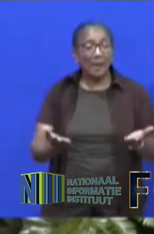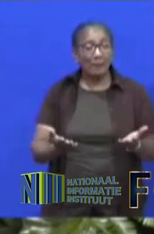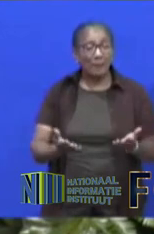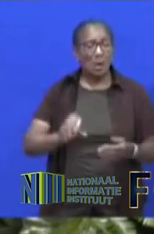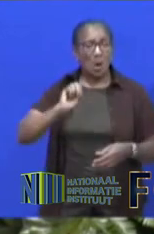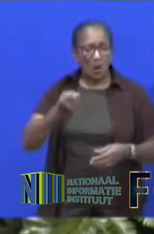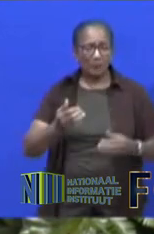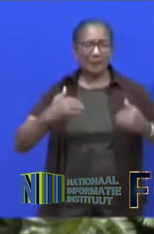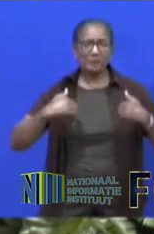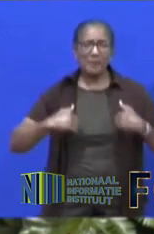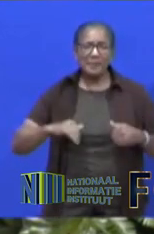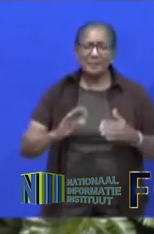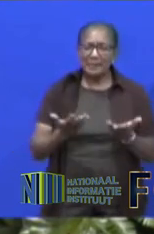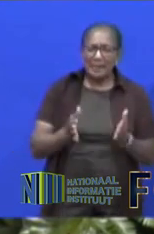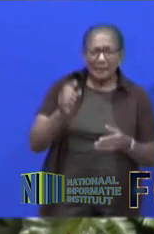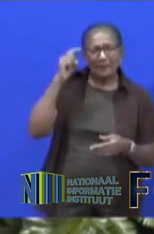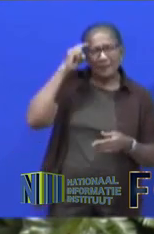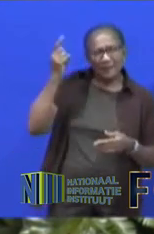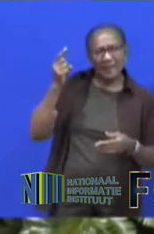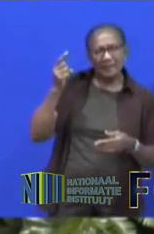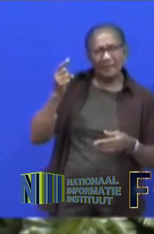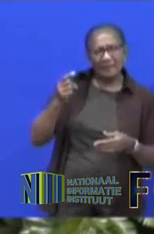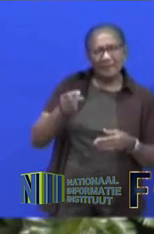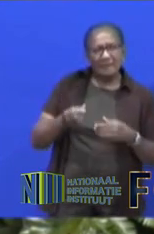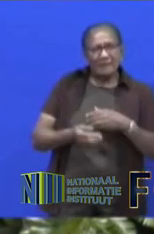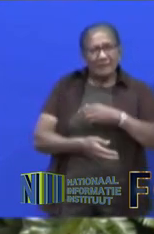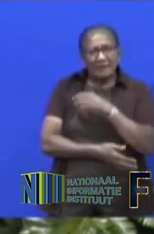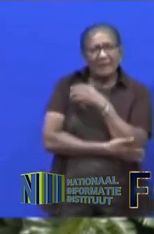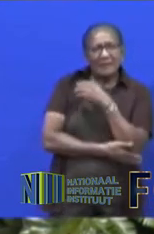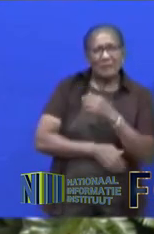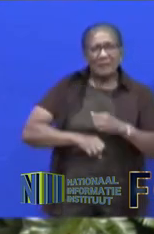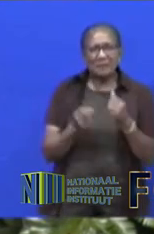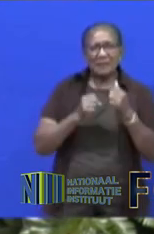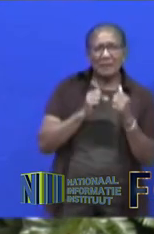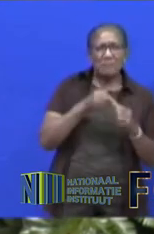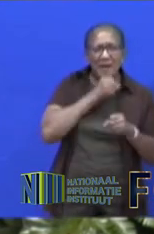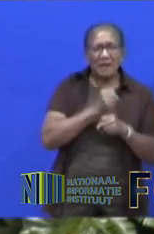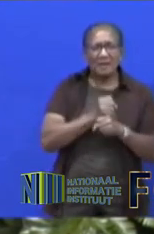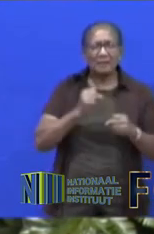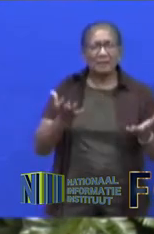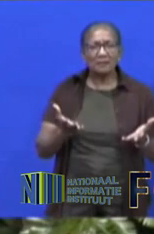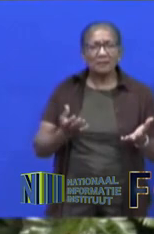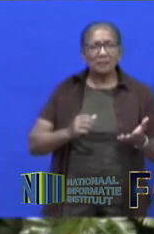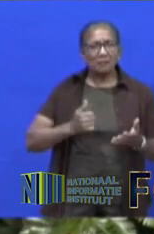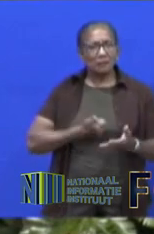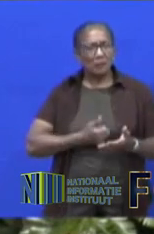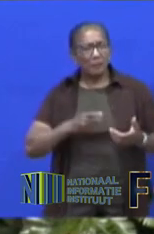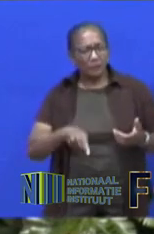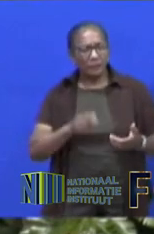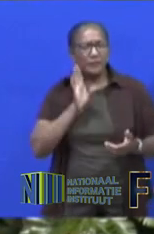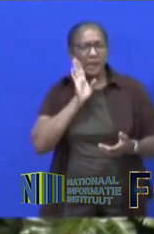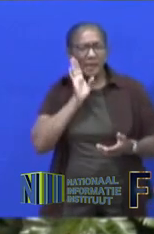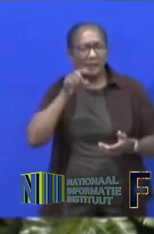omdat mensen eigenlijk denken een loopje te nemen met de situatie. En wij vragen ernstig dat deze